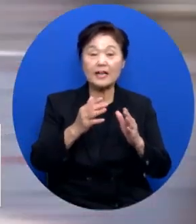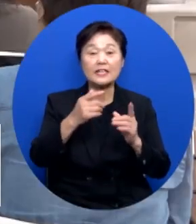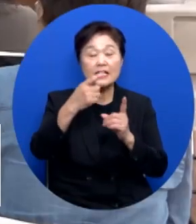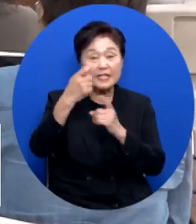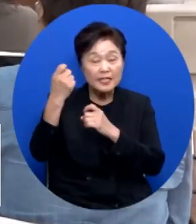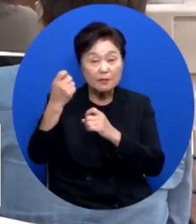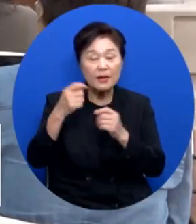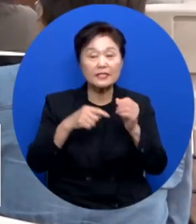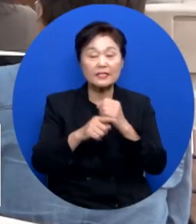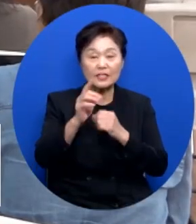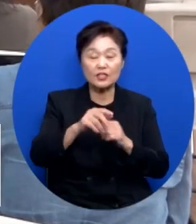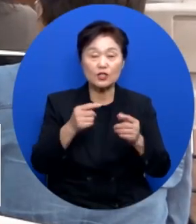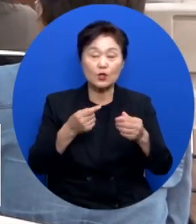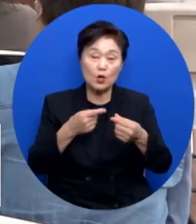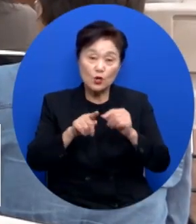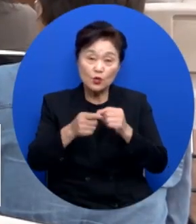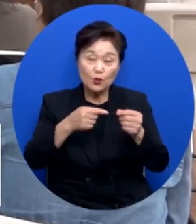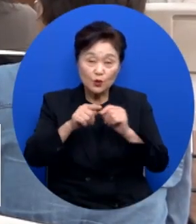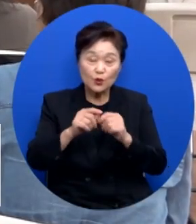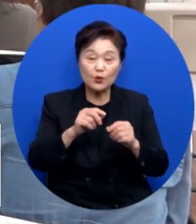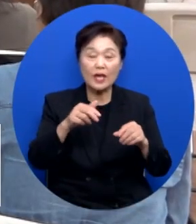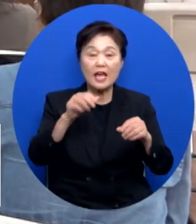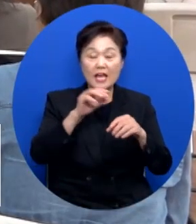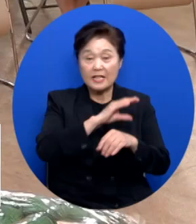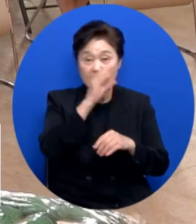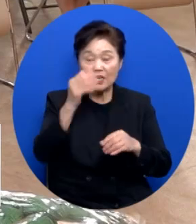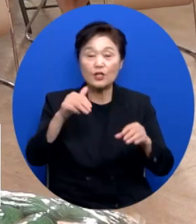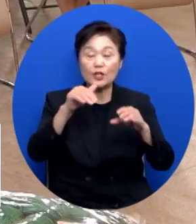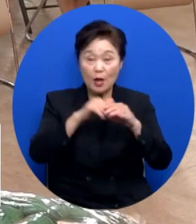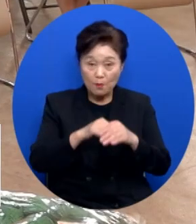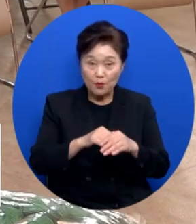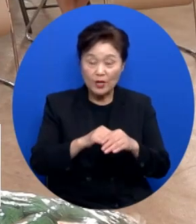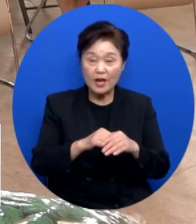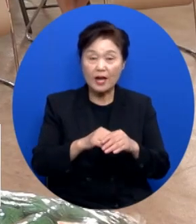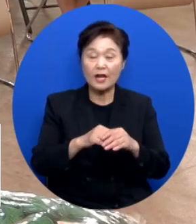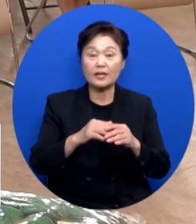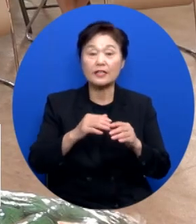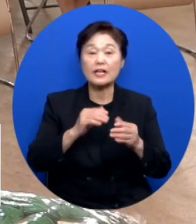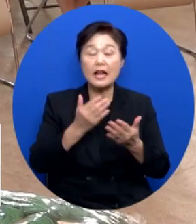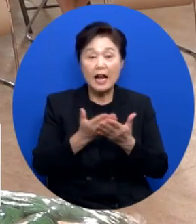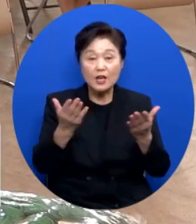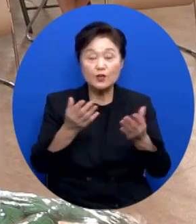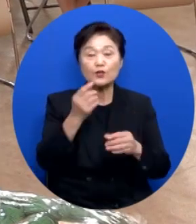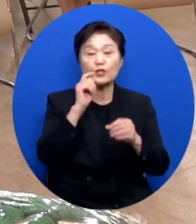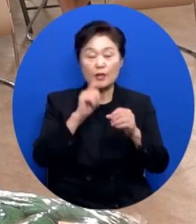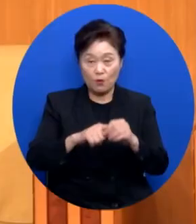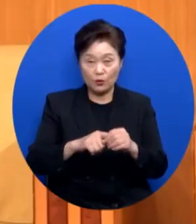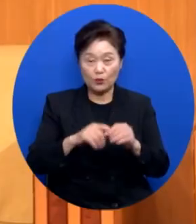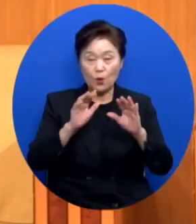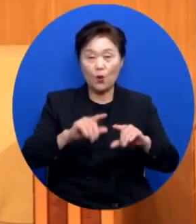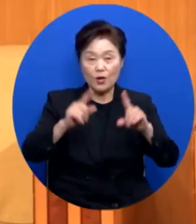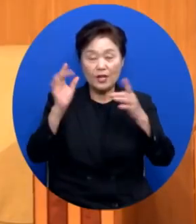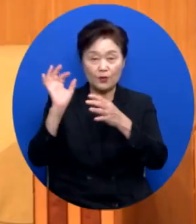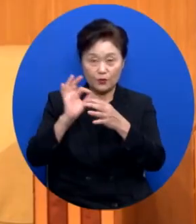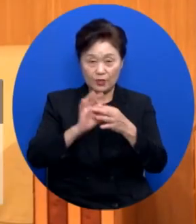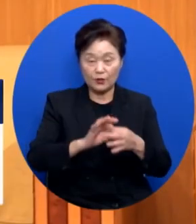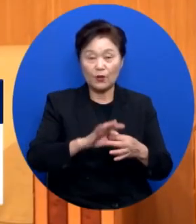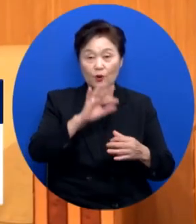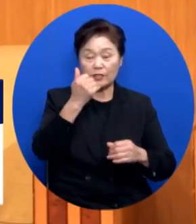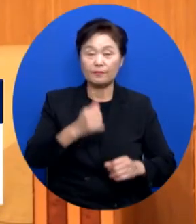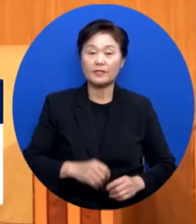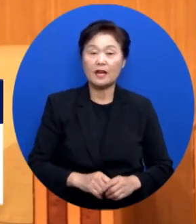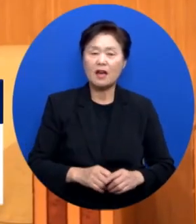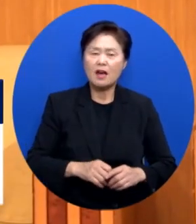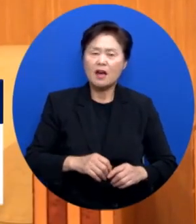나누고 진정한 성탄 문화 확산을 위해 기획된 트리니팅이 올해도 이어집니다. 상업적이고